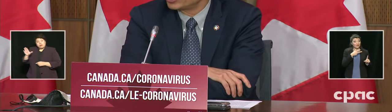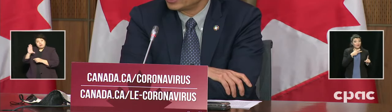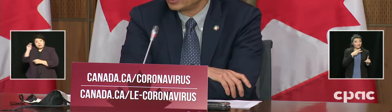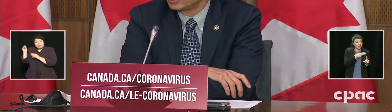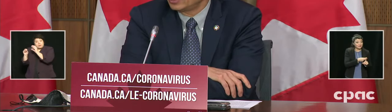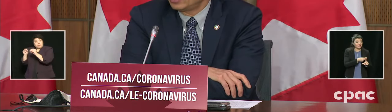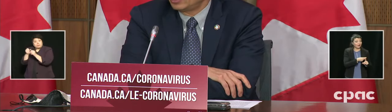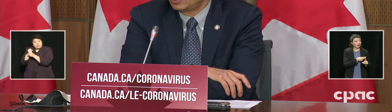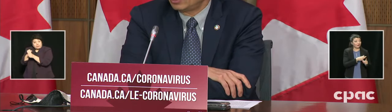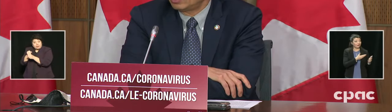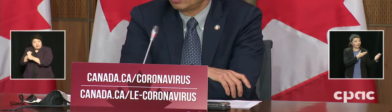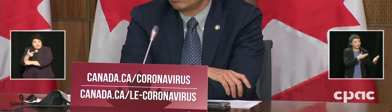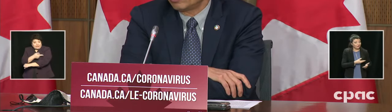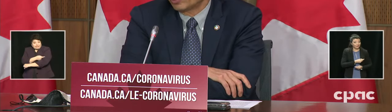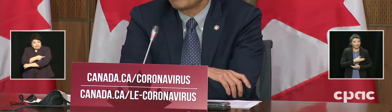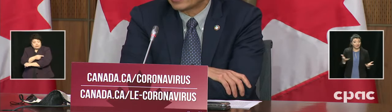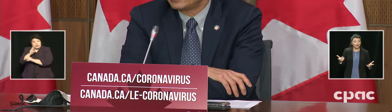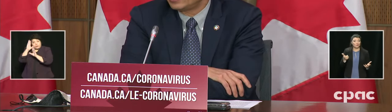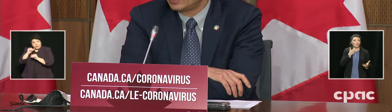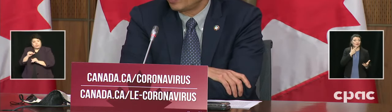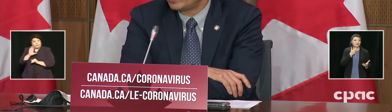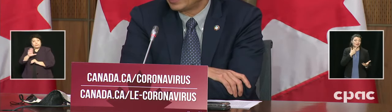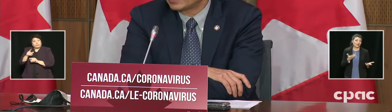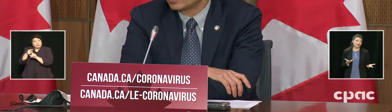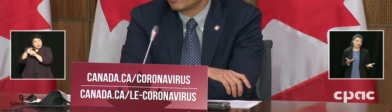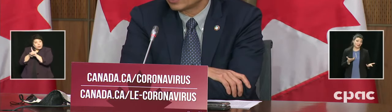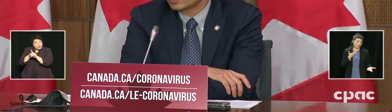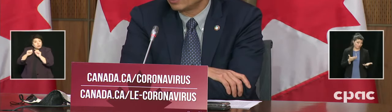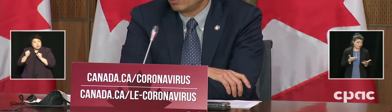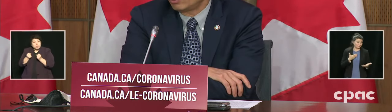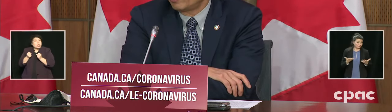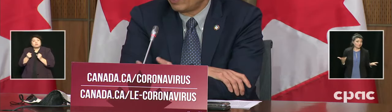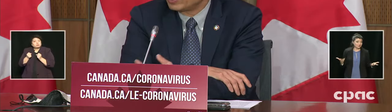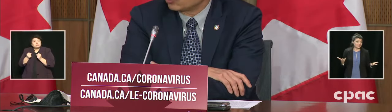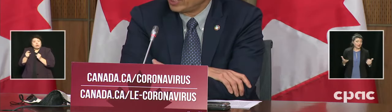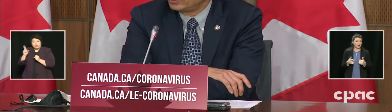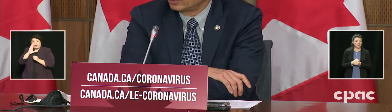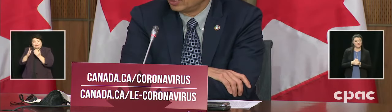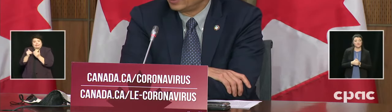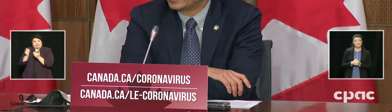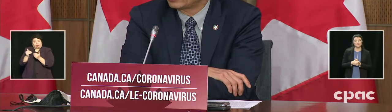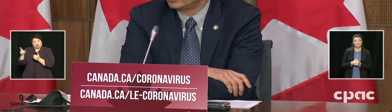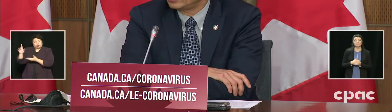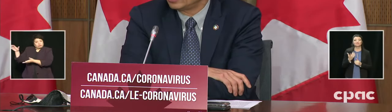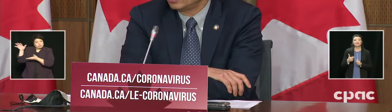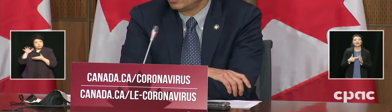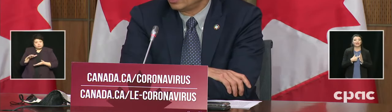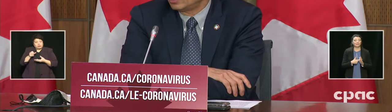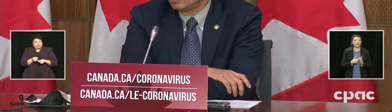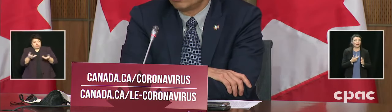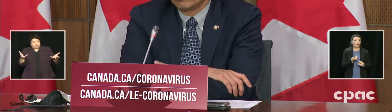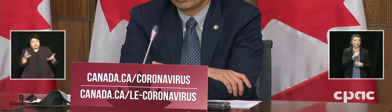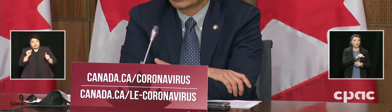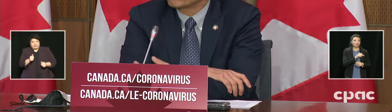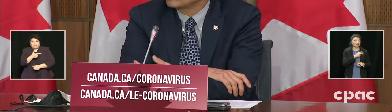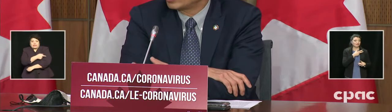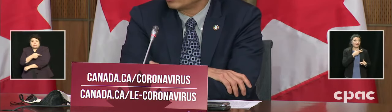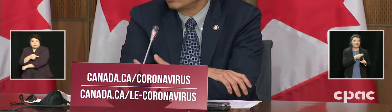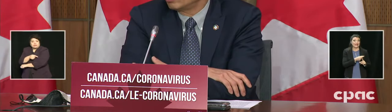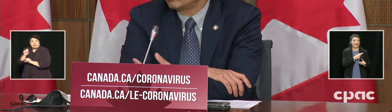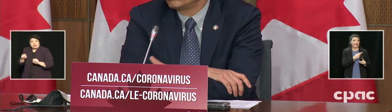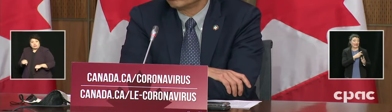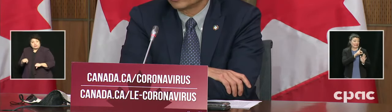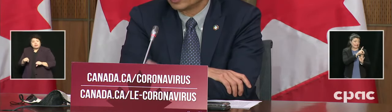de logistique, pour vacciner la population, parce qu'on n'a pas besoin de garder très